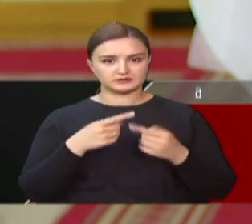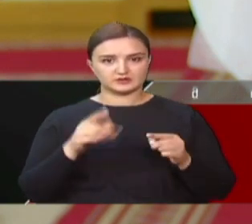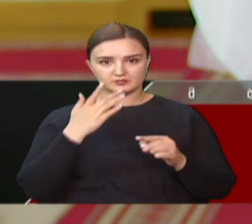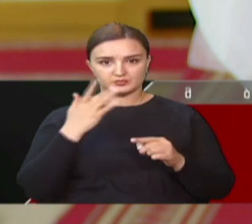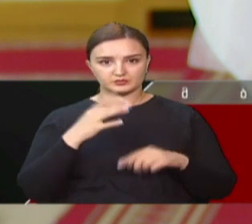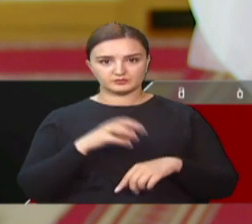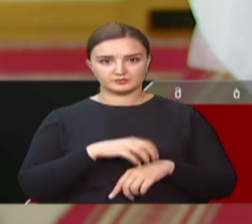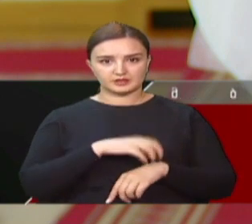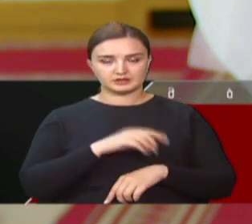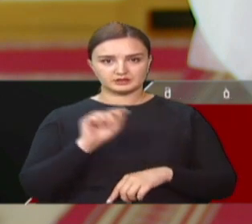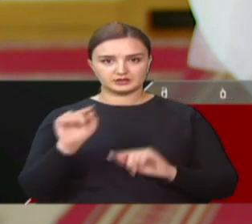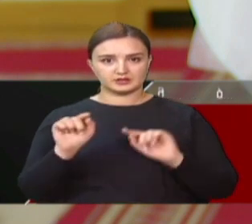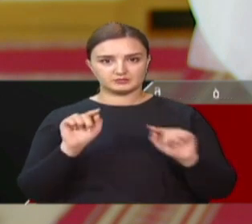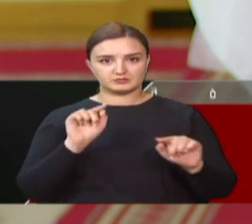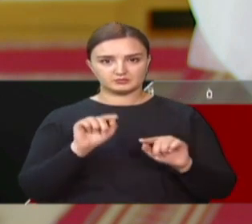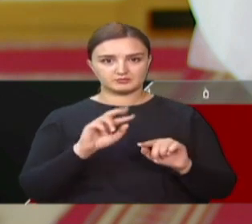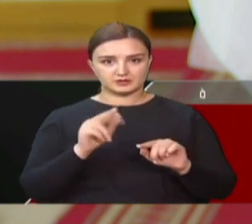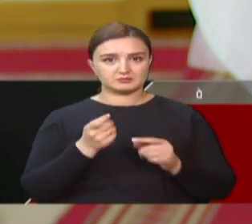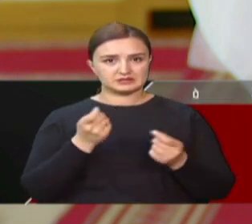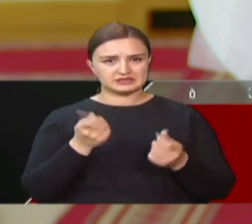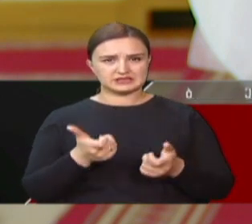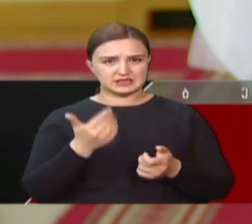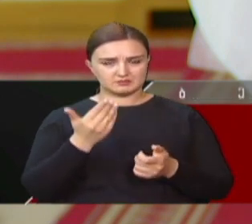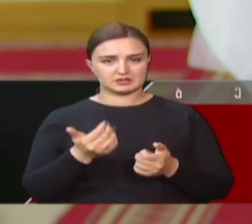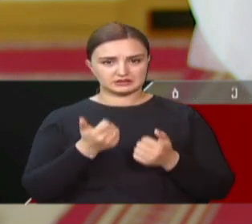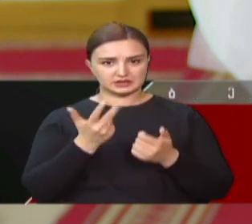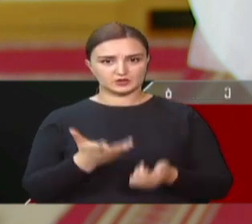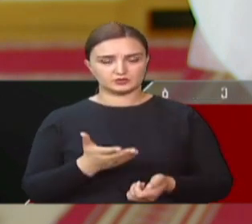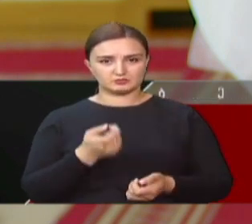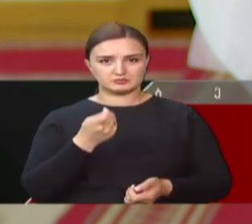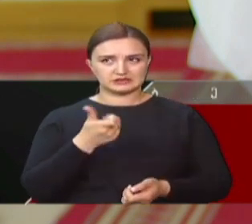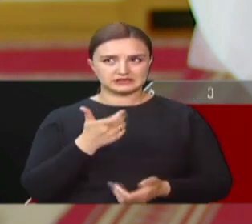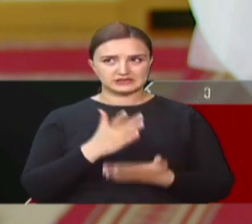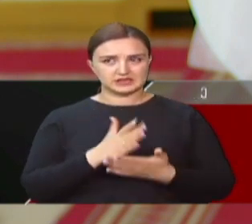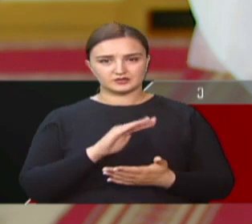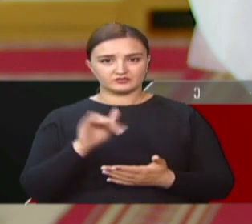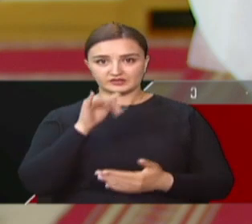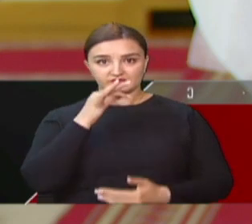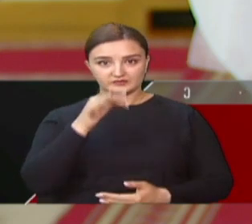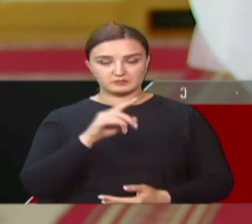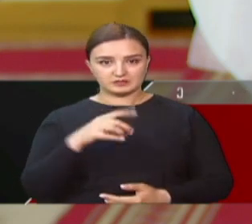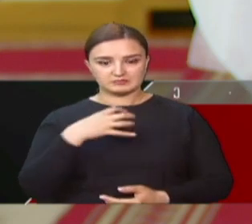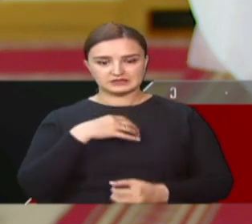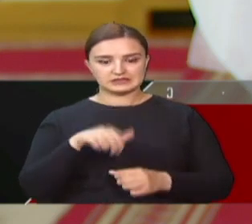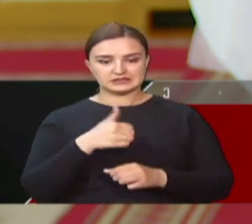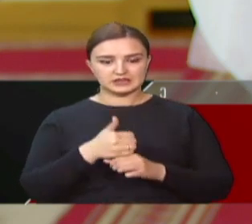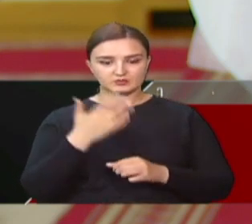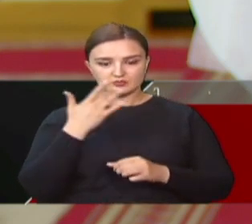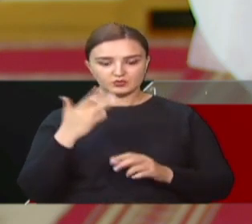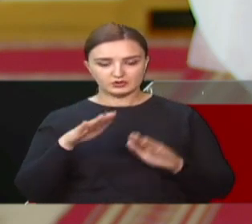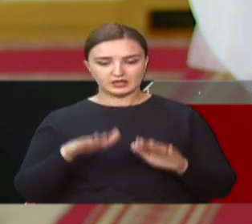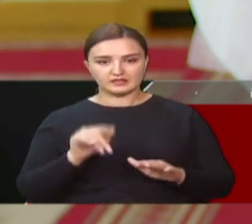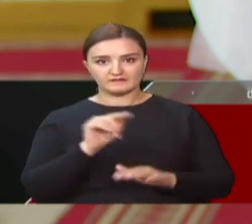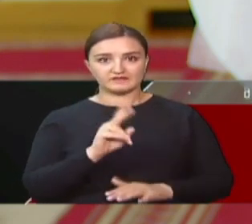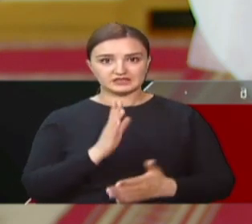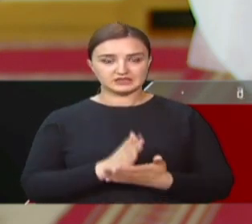პოლიტიკურმა პარტიებმა, თუმცა მცირეა მათი რაოდენობა, ეხლა მცირე არის ვერ ვიტყვით, მაგრამ ყოველ შემთხვევაში ძირითად პოლიტიკურ ასპარეზზე ვინც